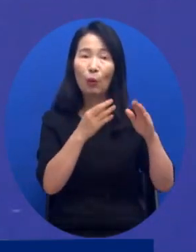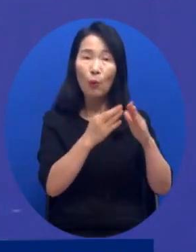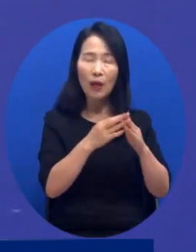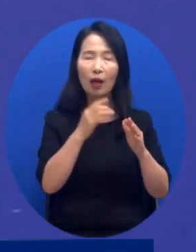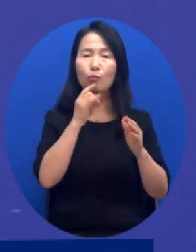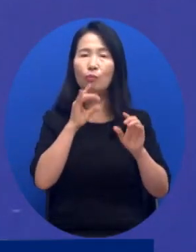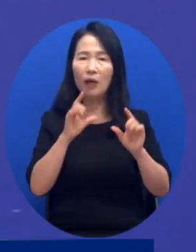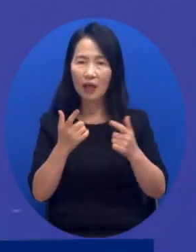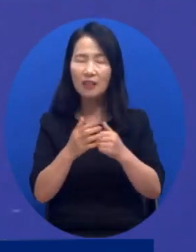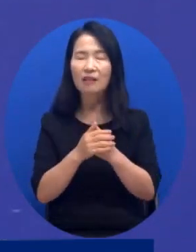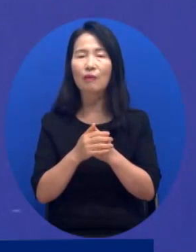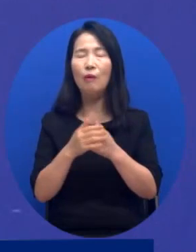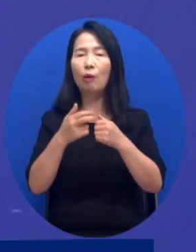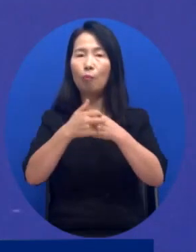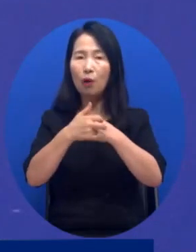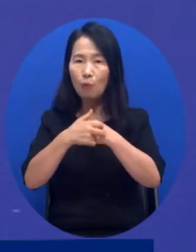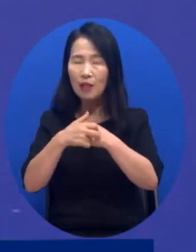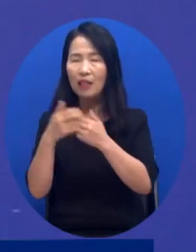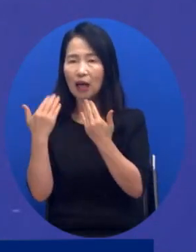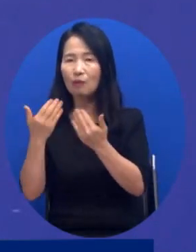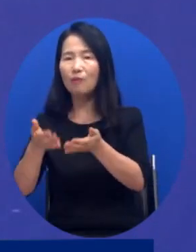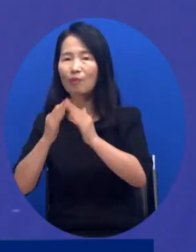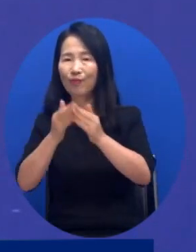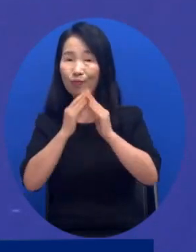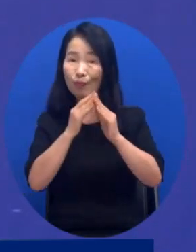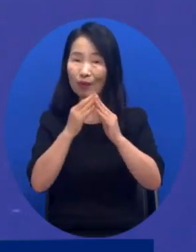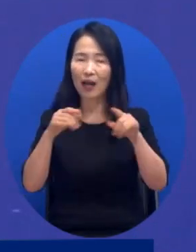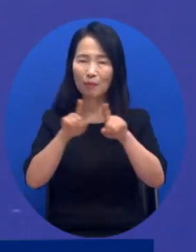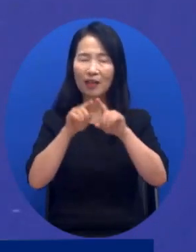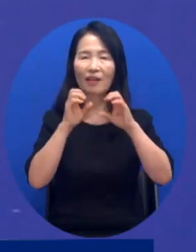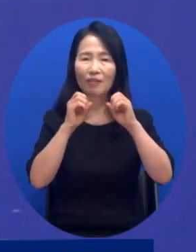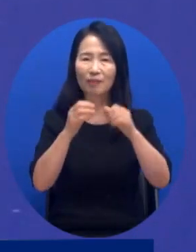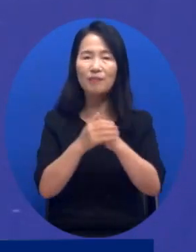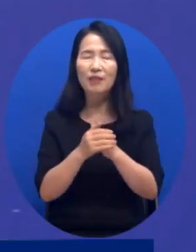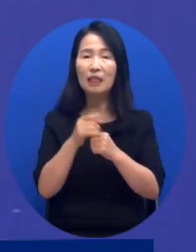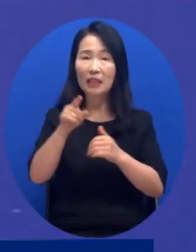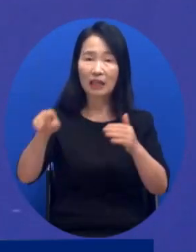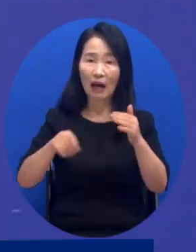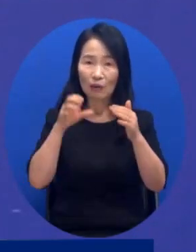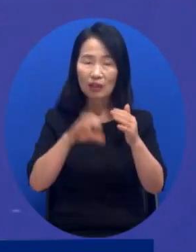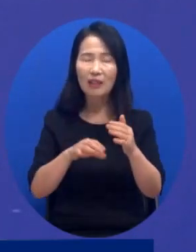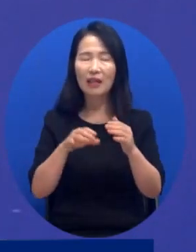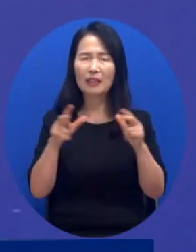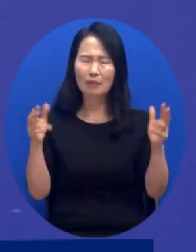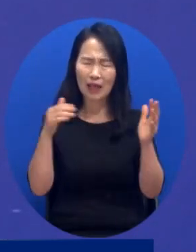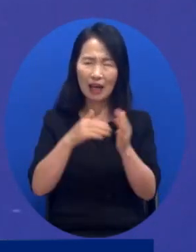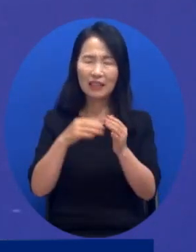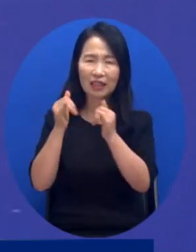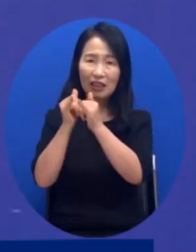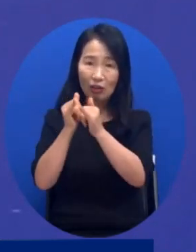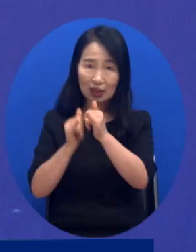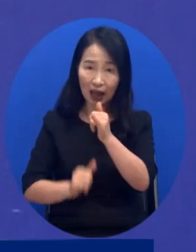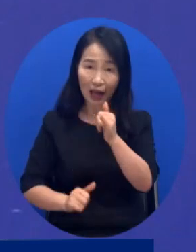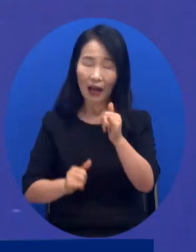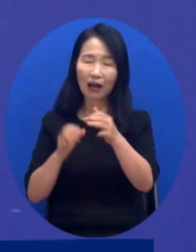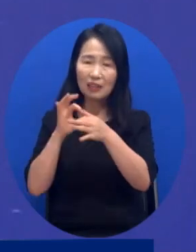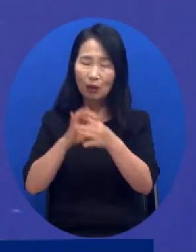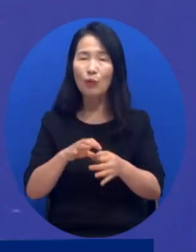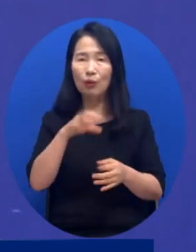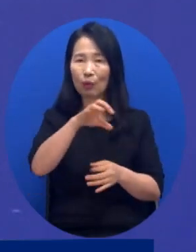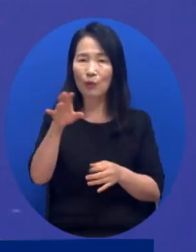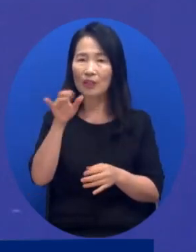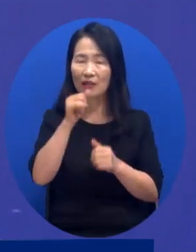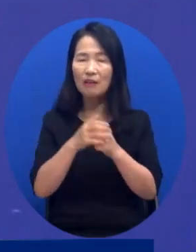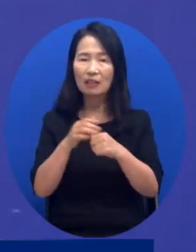병원과 학교를 함께 지어서 사역을 시작했습니다. 그 가운데 현재까지도 역사를 이어오고 있는 곳이 많다고 하는데요.